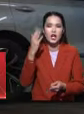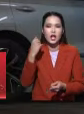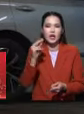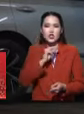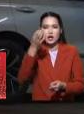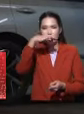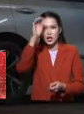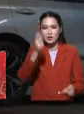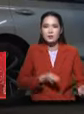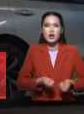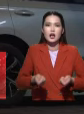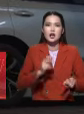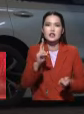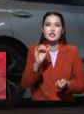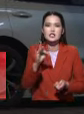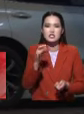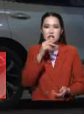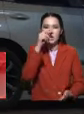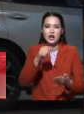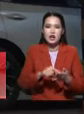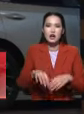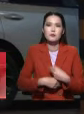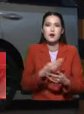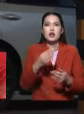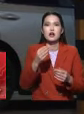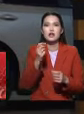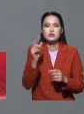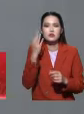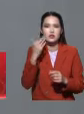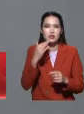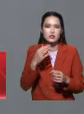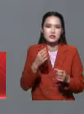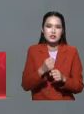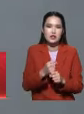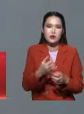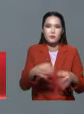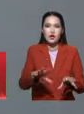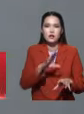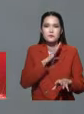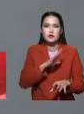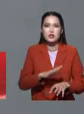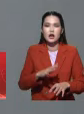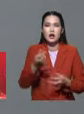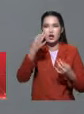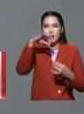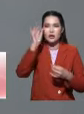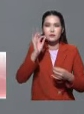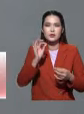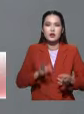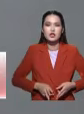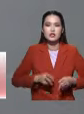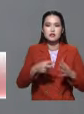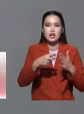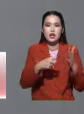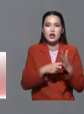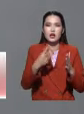полицияға ұсталған ести сала суға түспей қаша жөнелгендерді де көз көрді. Стоп трафикте қазақстан қылмыстық кодексі